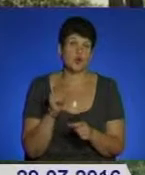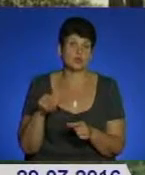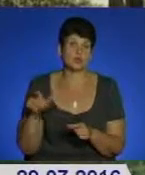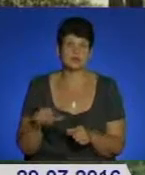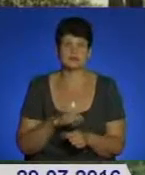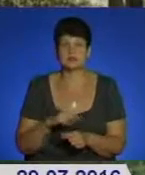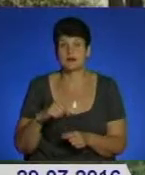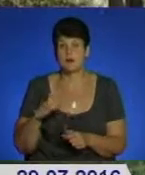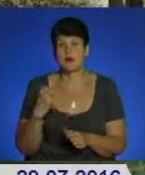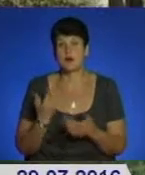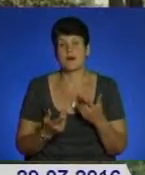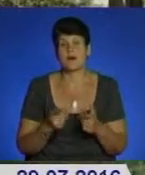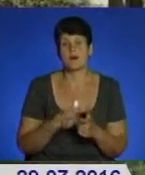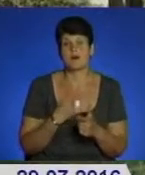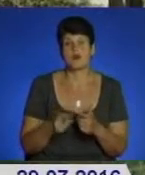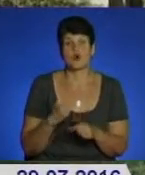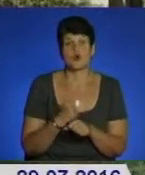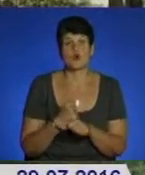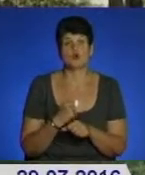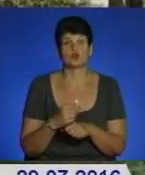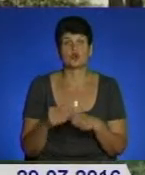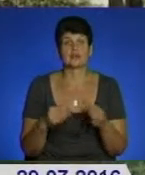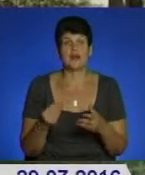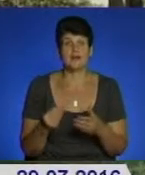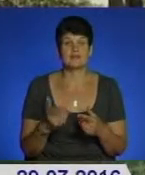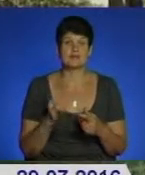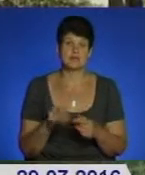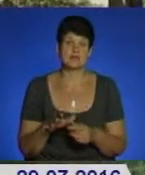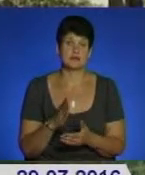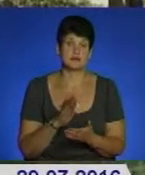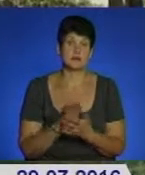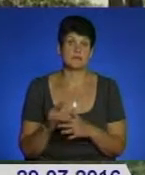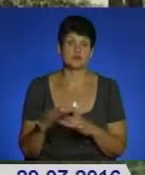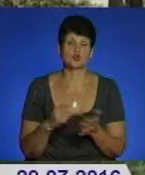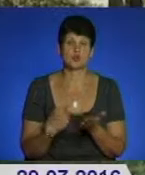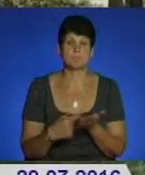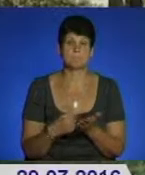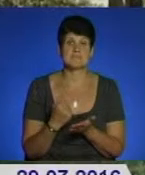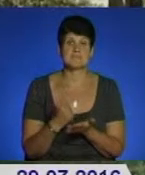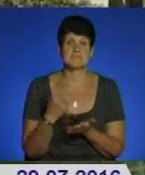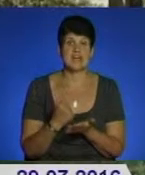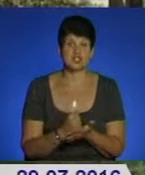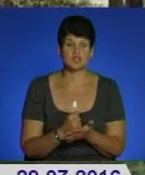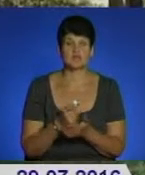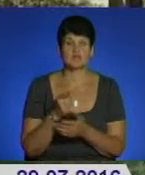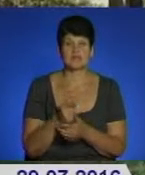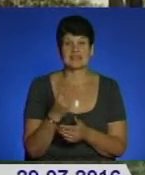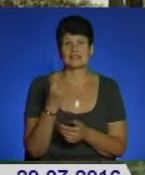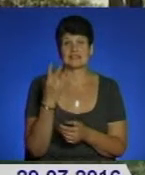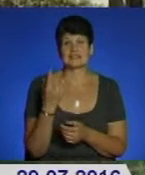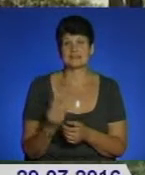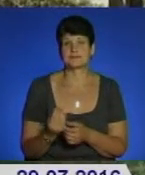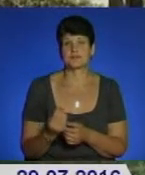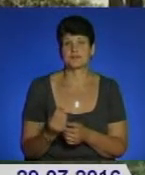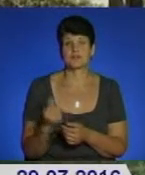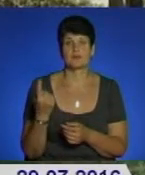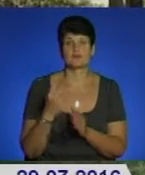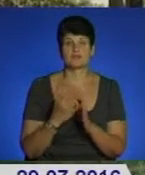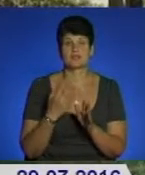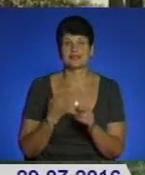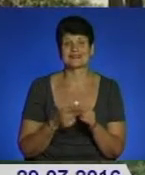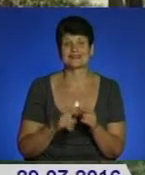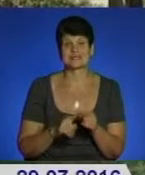до навчального закладу і видає направлення. Вже безпосередньо в навчальному закладі оформляється договір безпосередньо на оплату, або